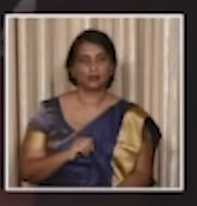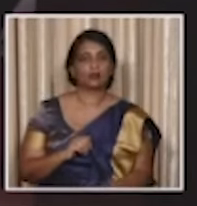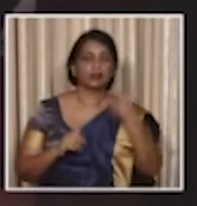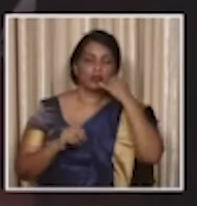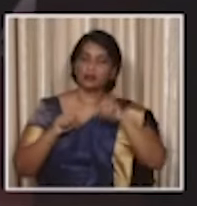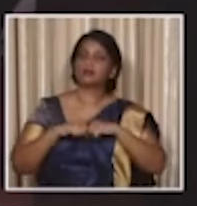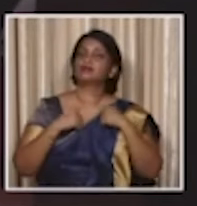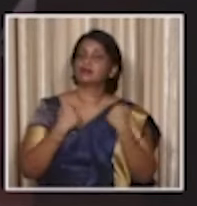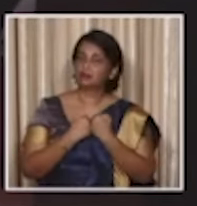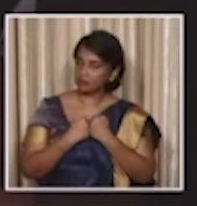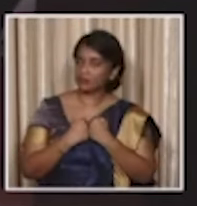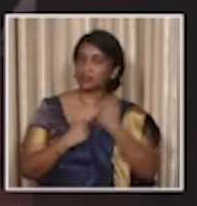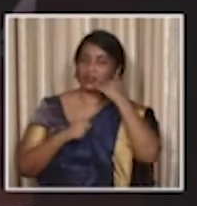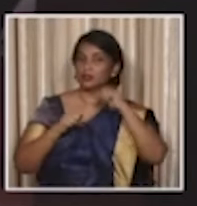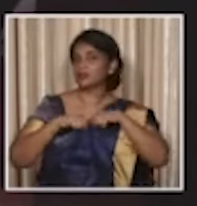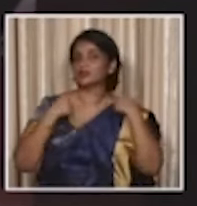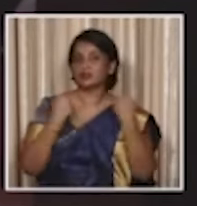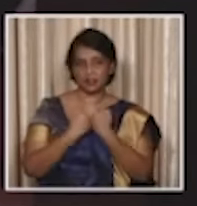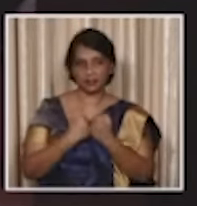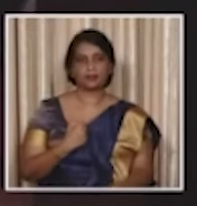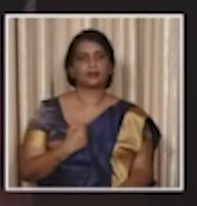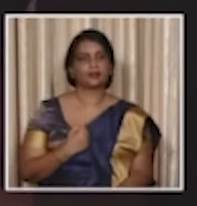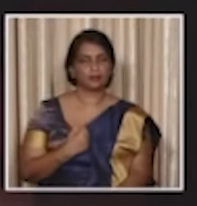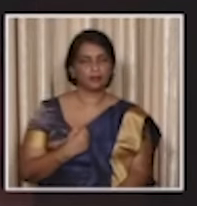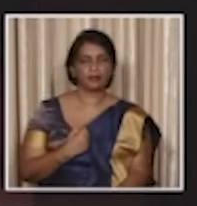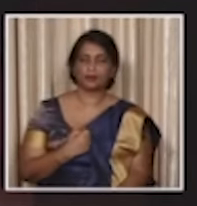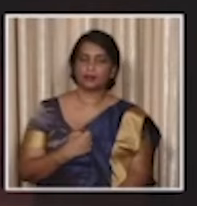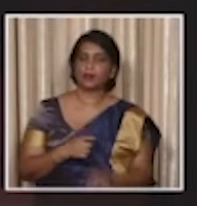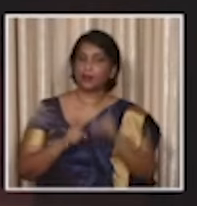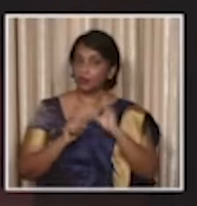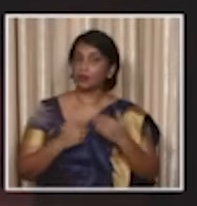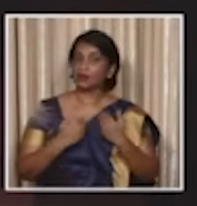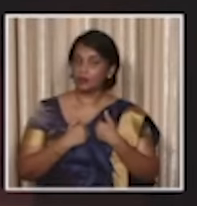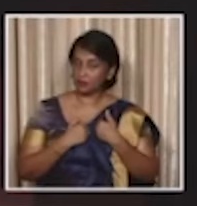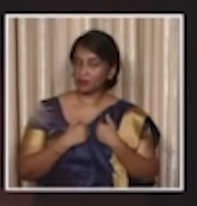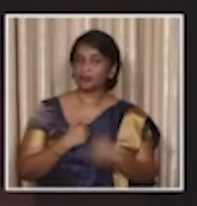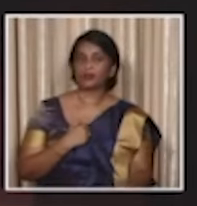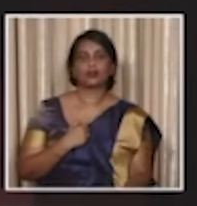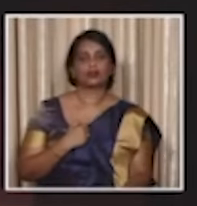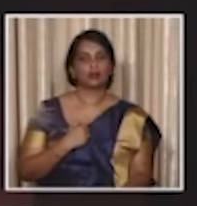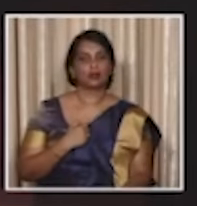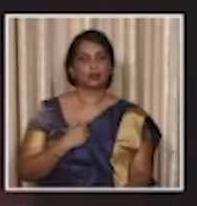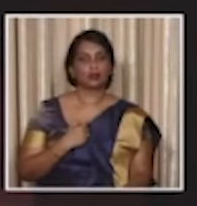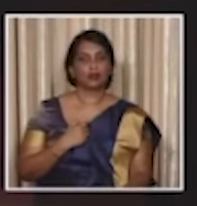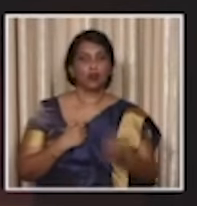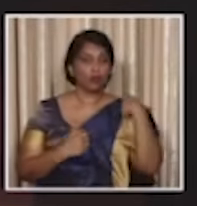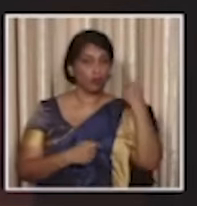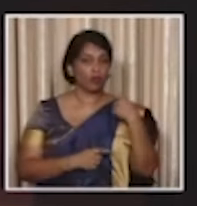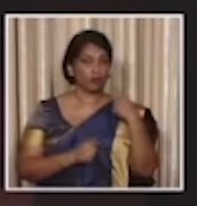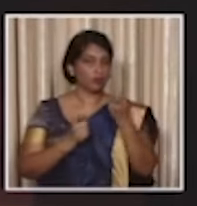ජන බලවේගයටයි සමගි ජන සන්ධානයටයි. අපි ලුම්පන් ධනවාදය බැහැර